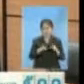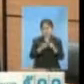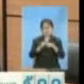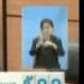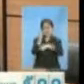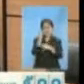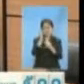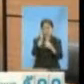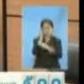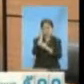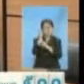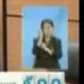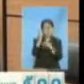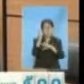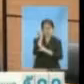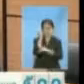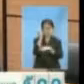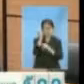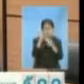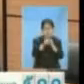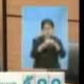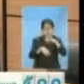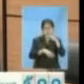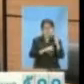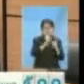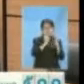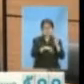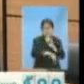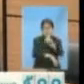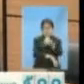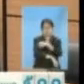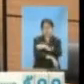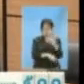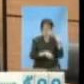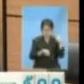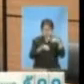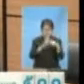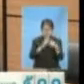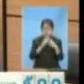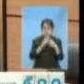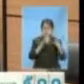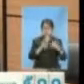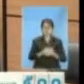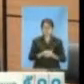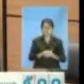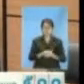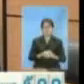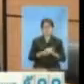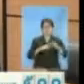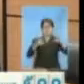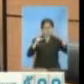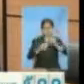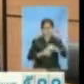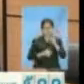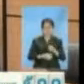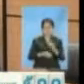องการกำจัดขยะซึ่งเทศบาลสมุยก็ประสบปัญหามากมายนะครับรัฐบาลก็ต้อง